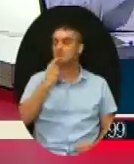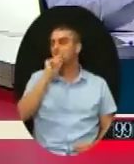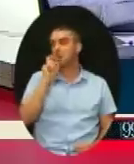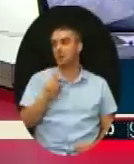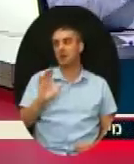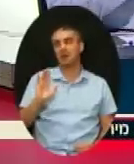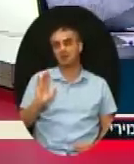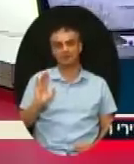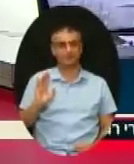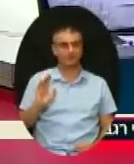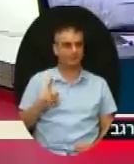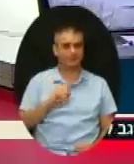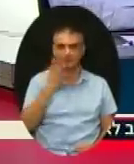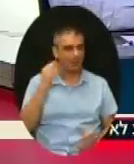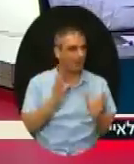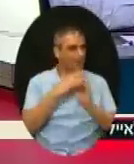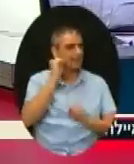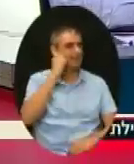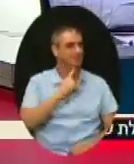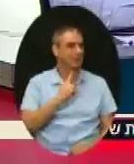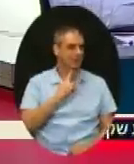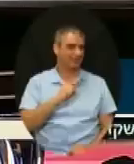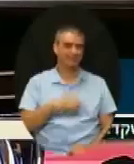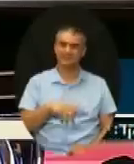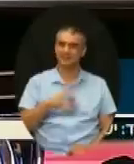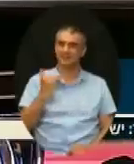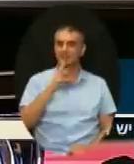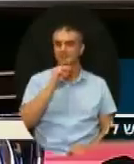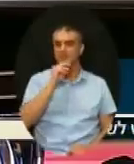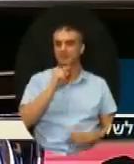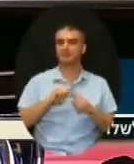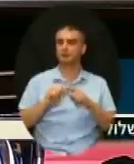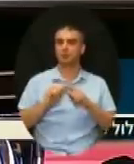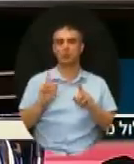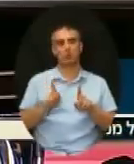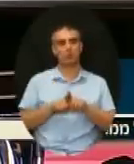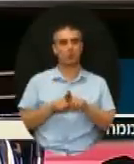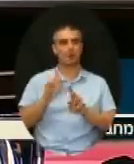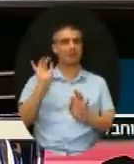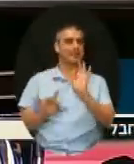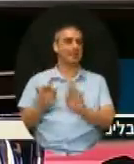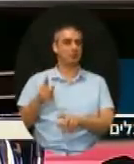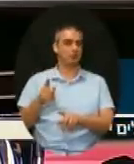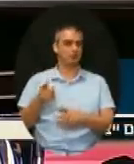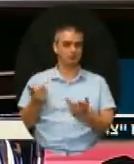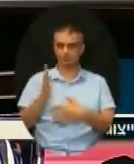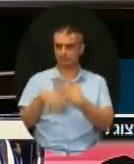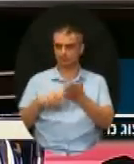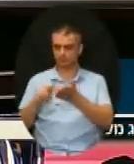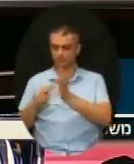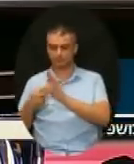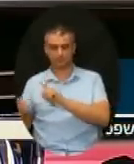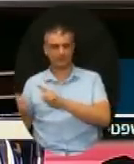להיות, יכול להיות. אגב, תחת הנגתך. זה לא קרה במחנה הציוני. ועוד מילה, כל הזמן מדברים בסוג של גינוי לערבוב בין פוליטיקה